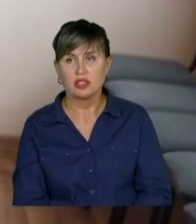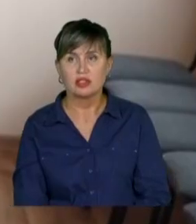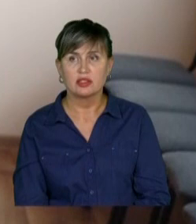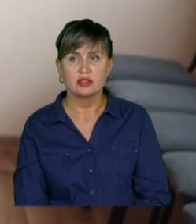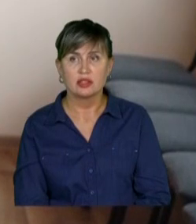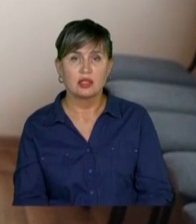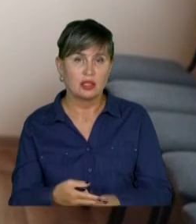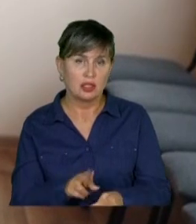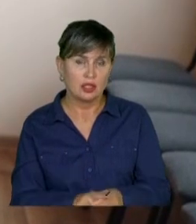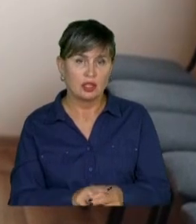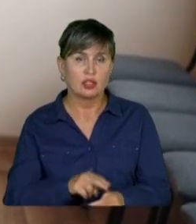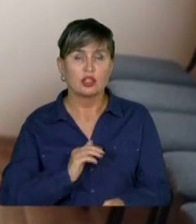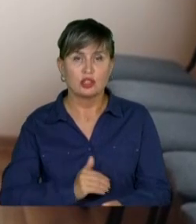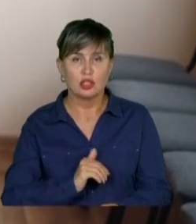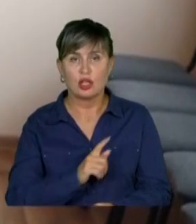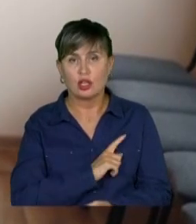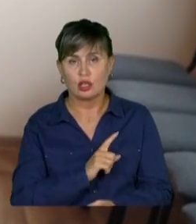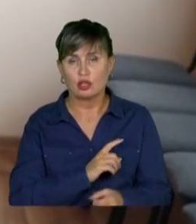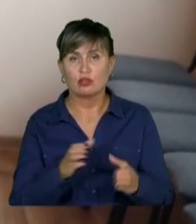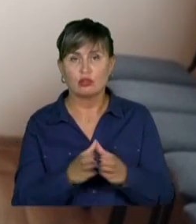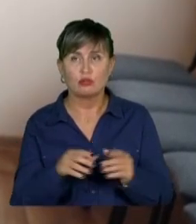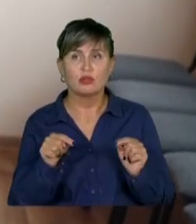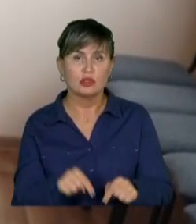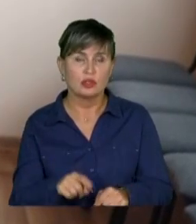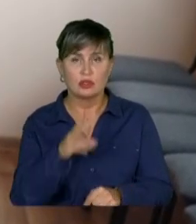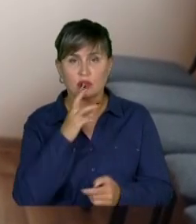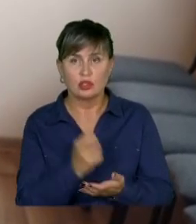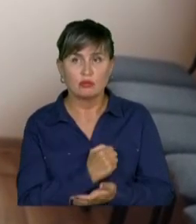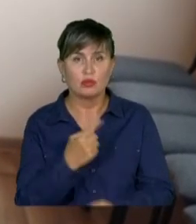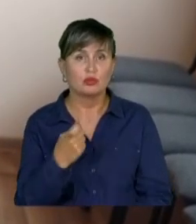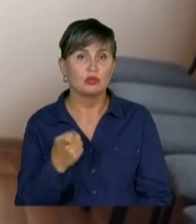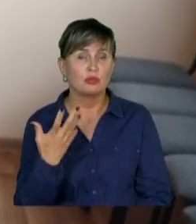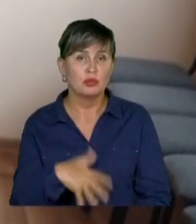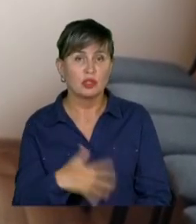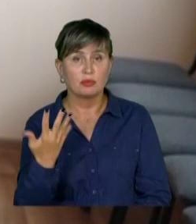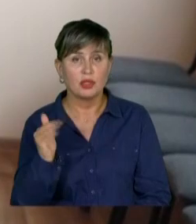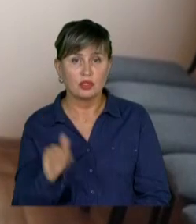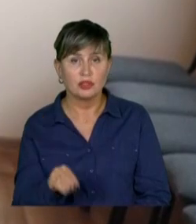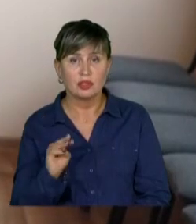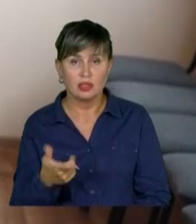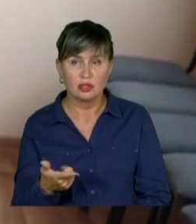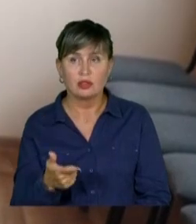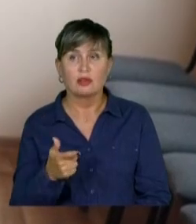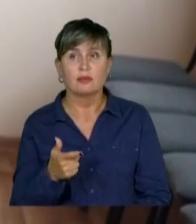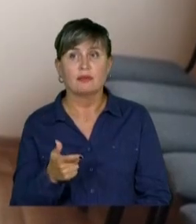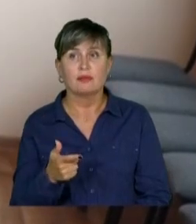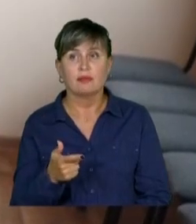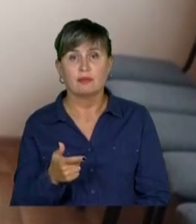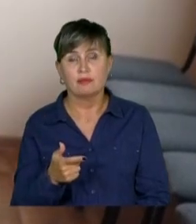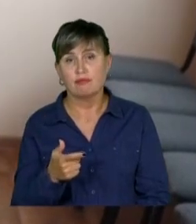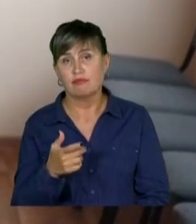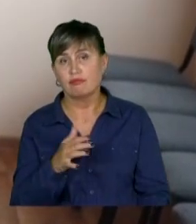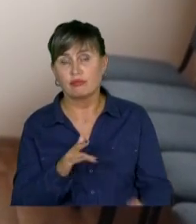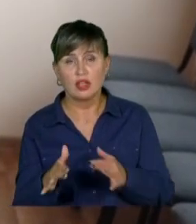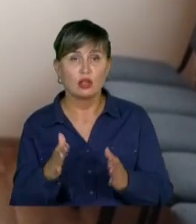Это частные охранные службы, в частности, здесь заработная плата составила 155 тысяч тенге. В операциях с недвижимым